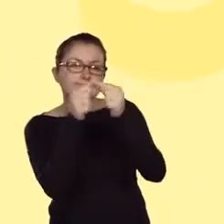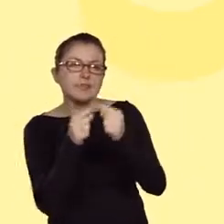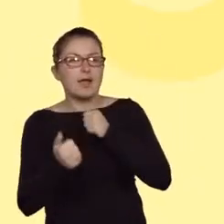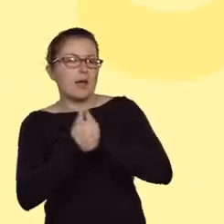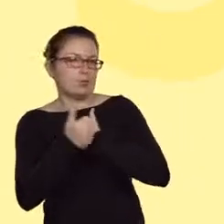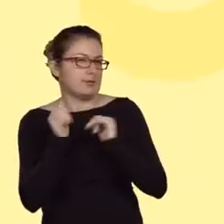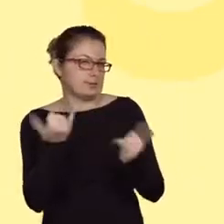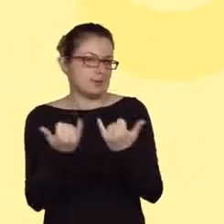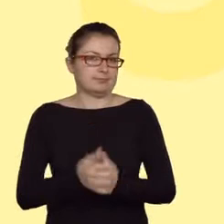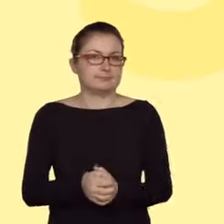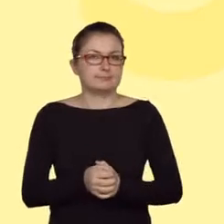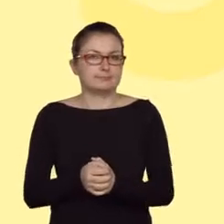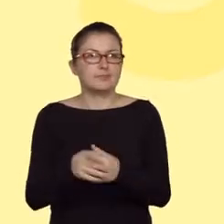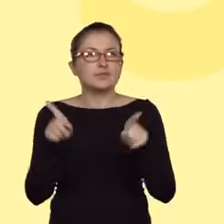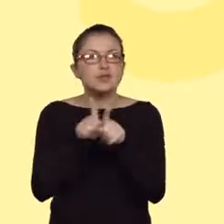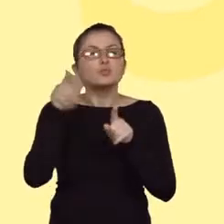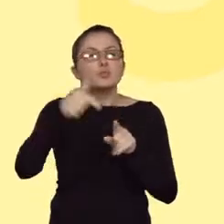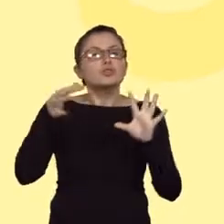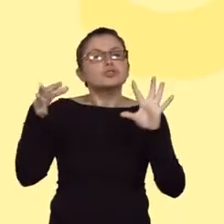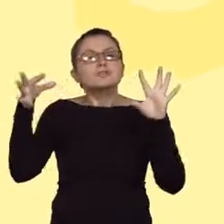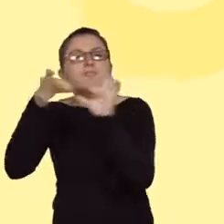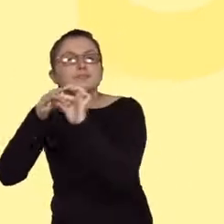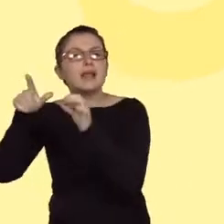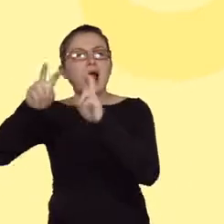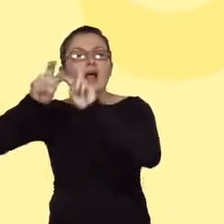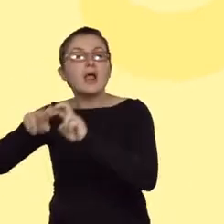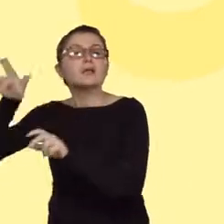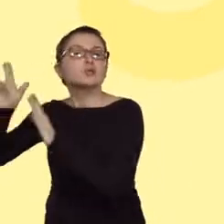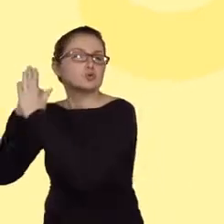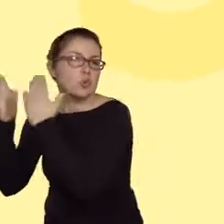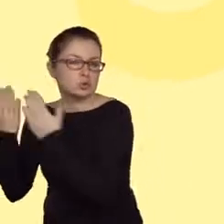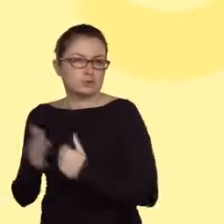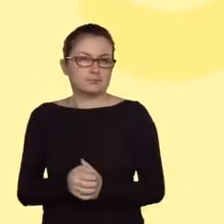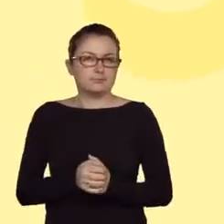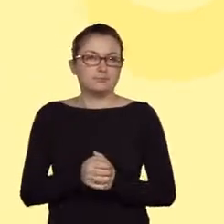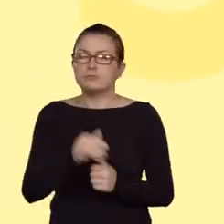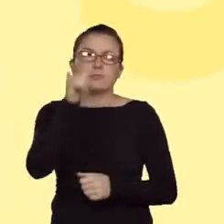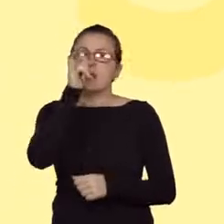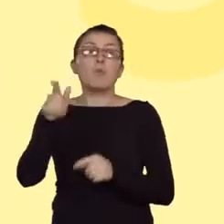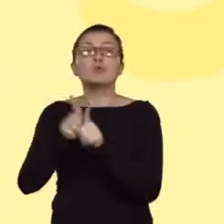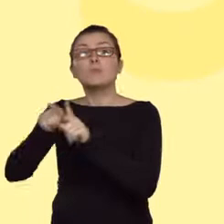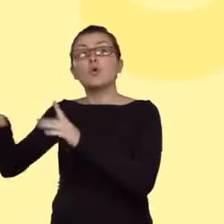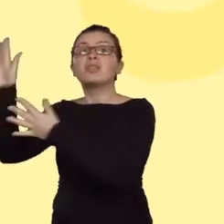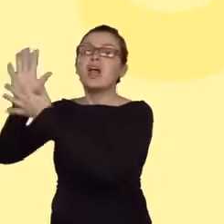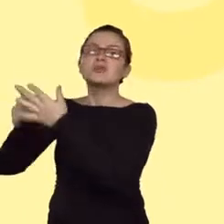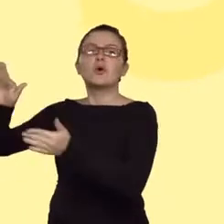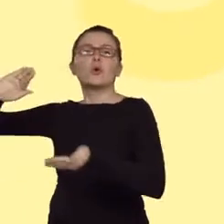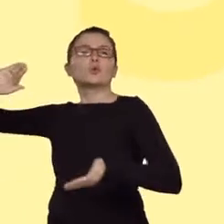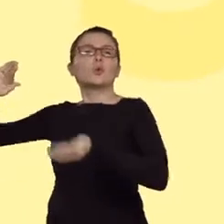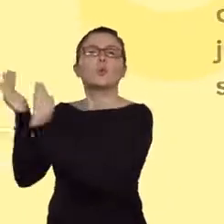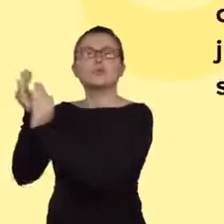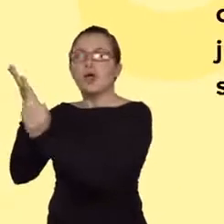fragmentu utworu oraz innych tekstów kultury. Zatem przykładem nie jest po prostu streszczenie partii fabuły, ale jej